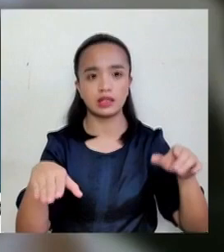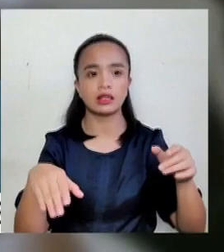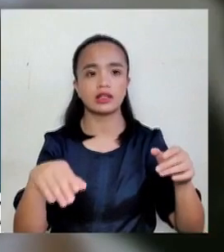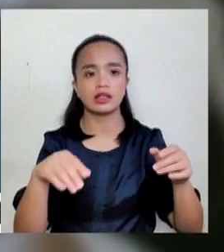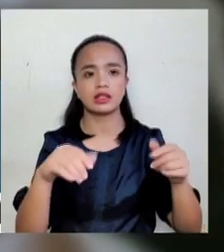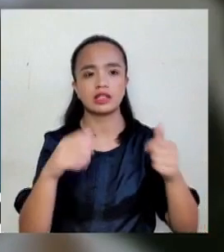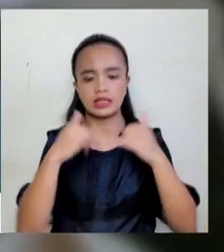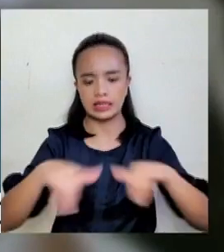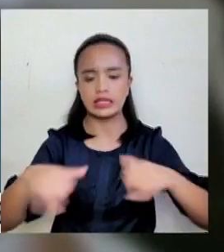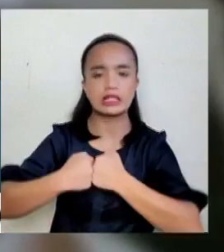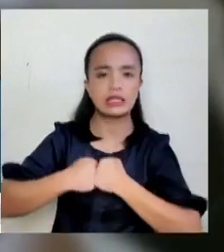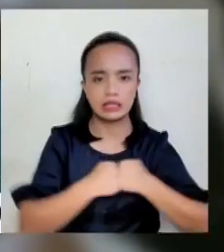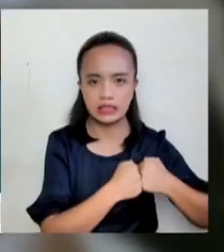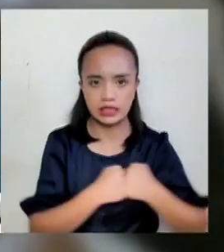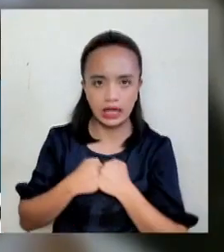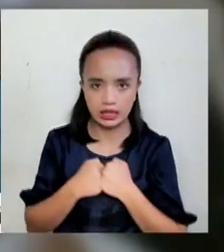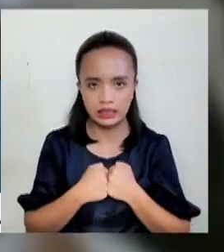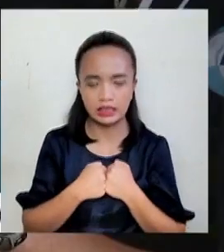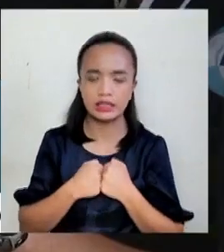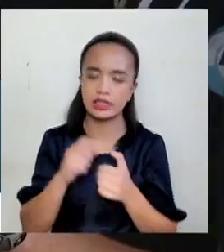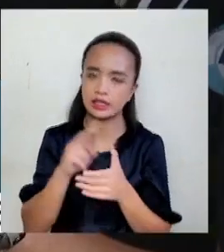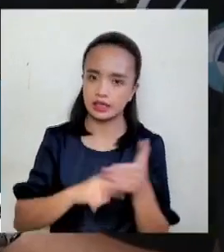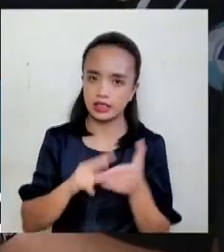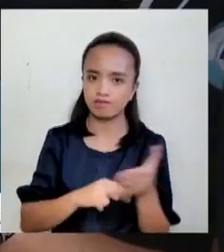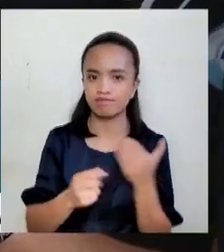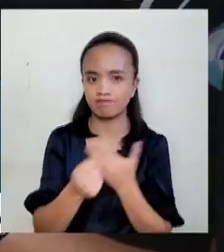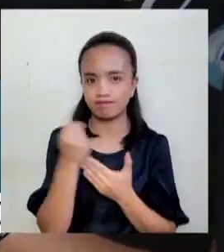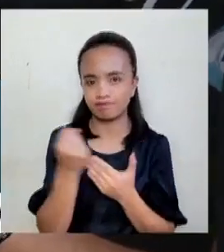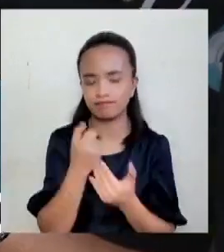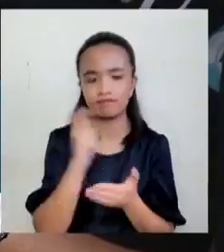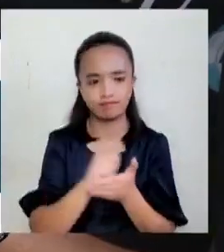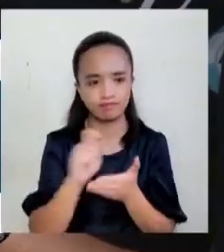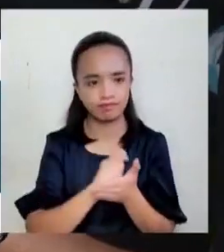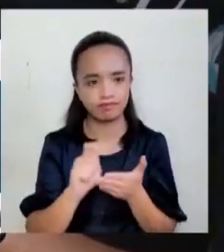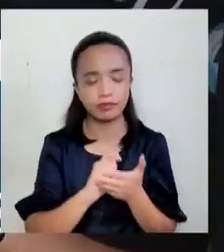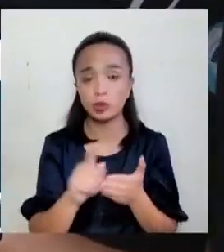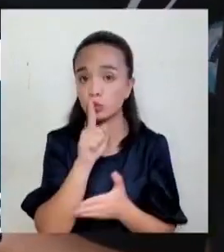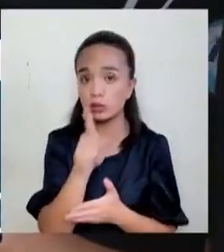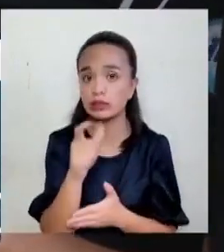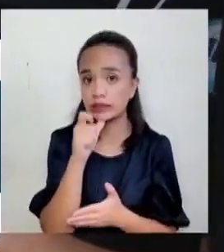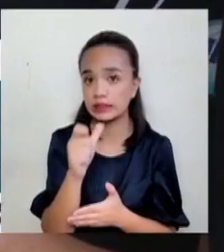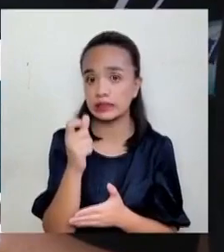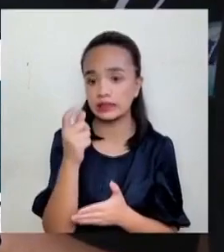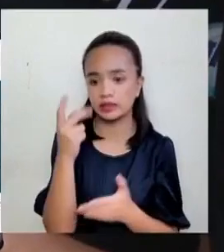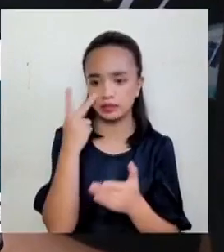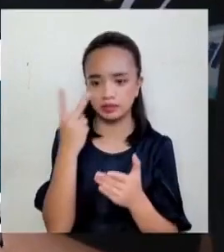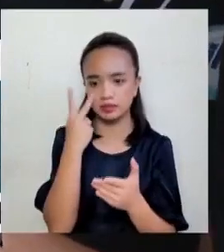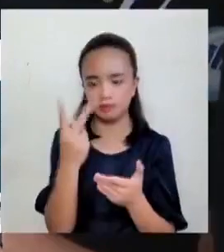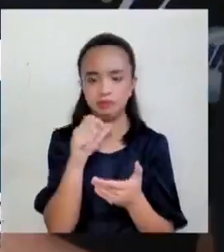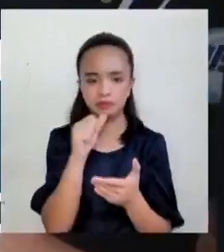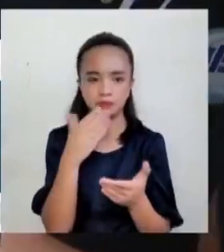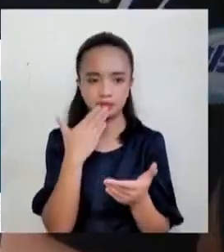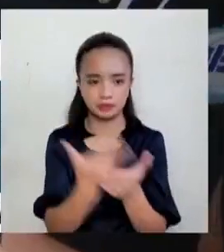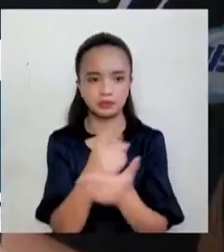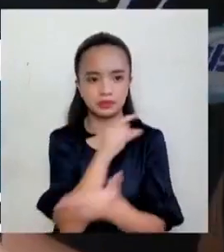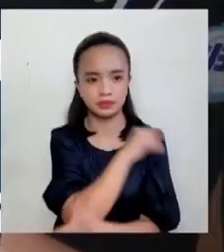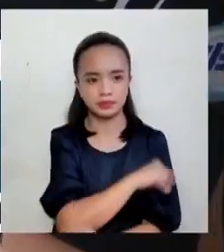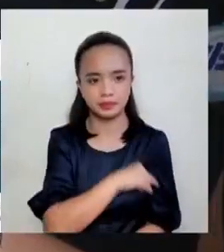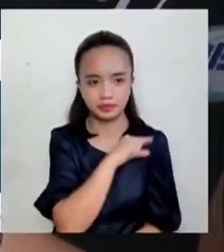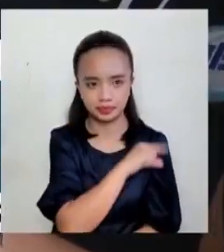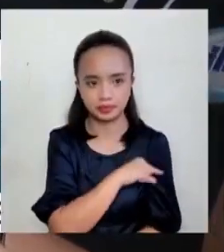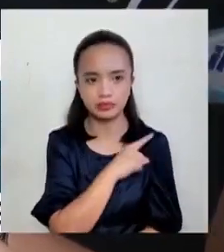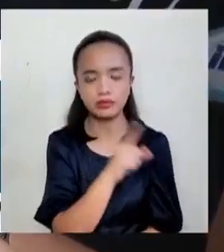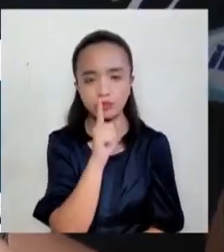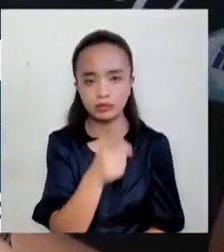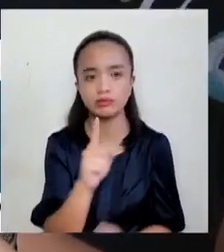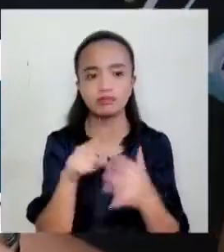struggled to read simple texts. Nakikita natin na hindi talaga maganda yung kalidad ng edukasyon. At sisimulan talaga natin